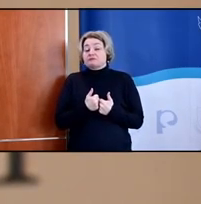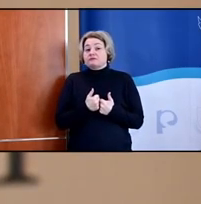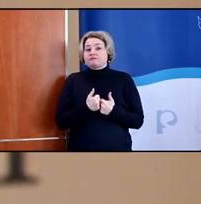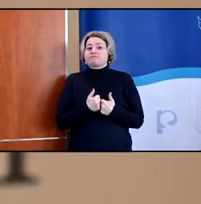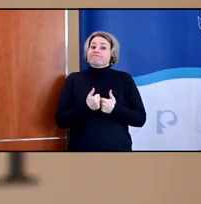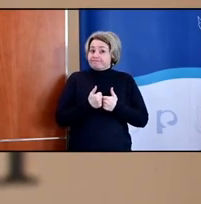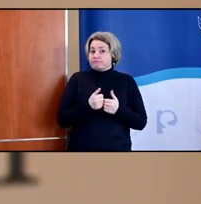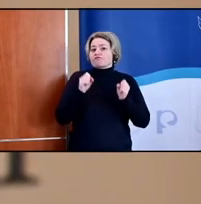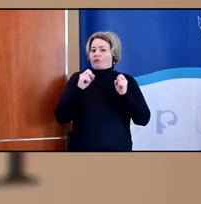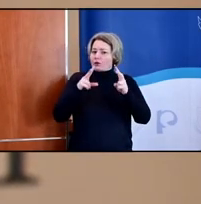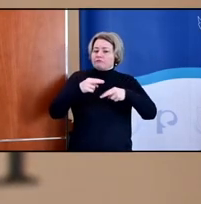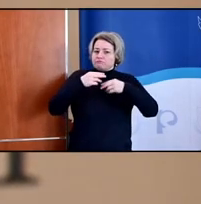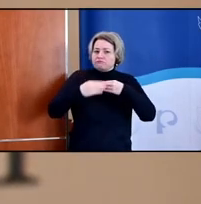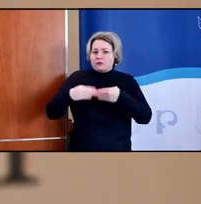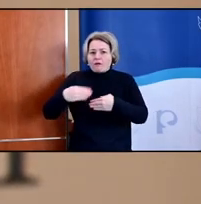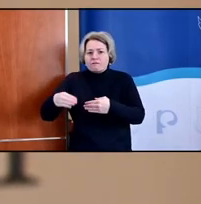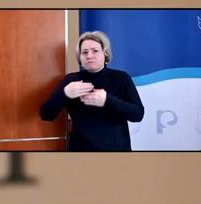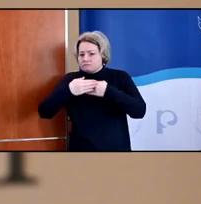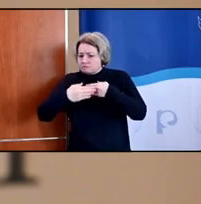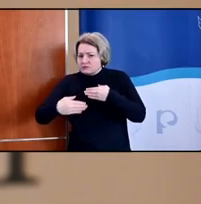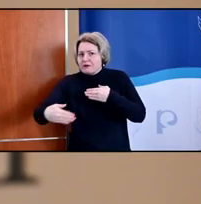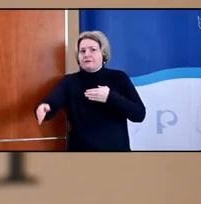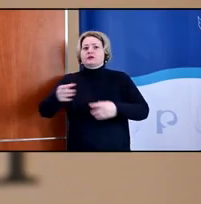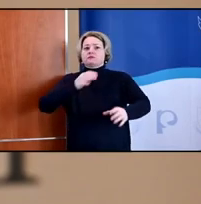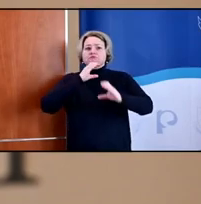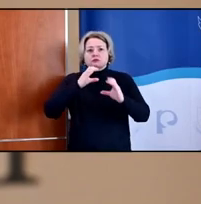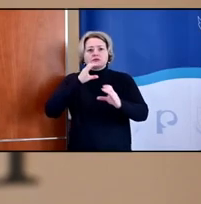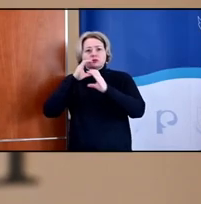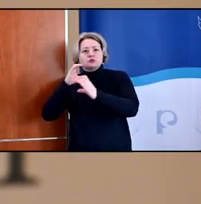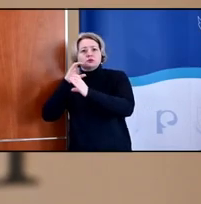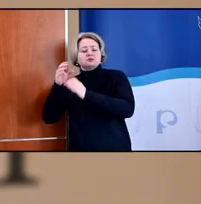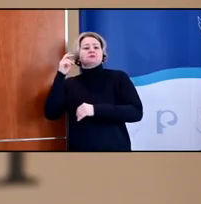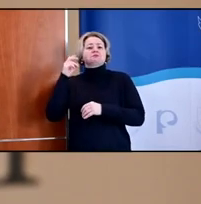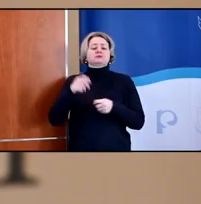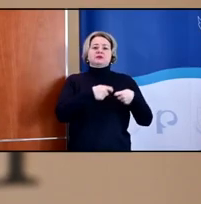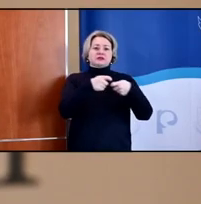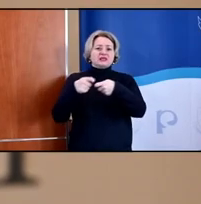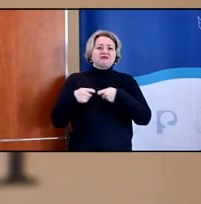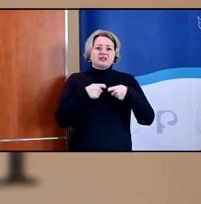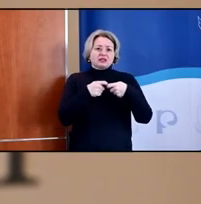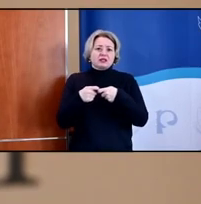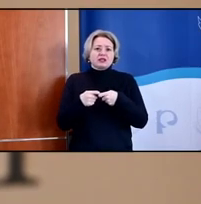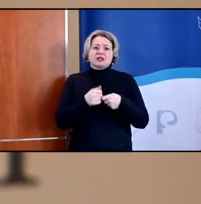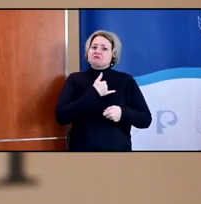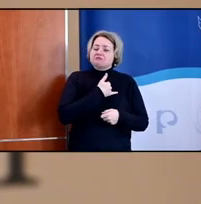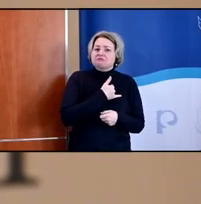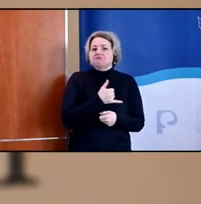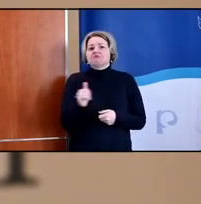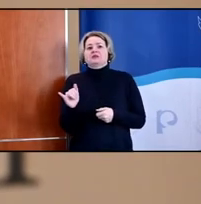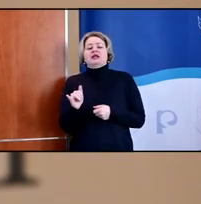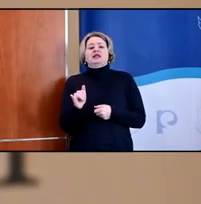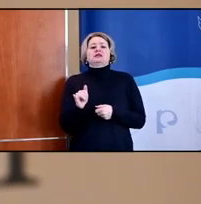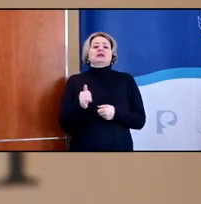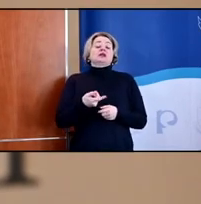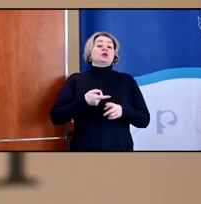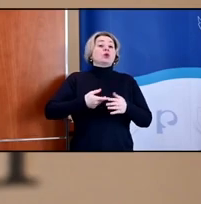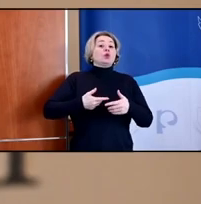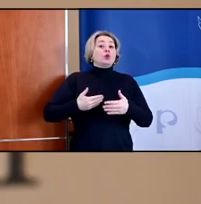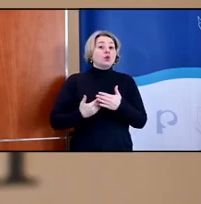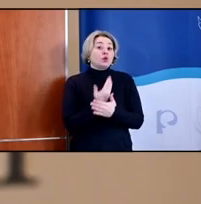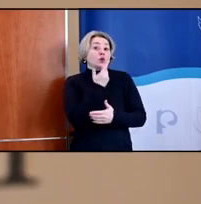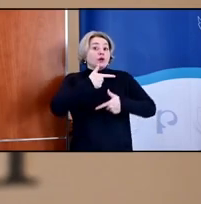folytatódott a kommunikáció a közösségekkel a a szervezetekkel és minden egyes újonnan megszerzett információt